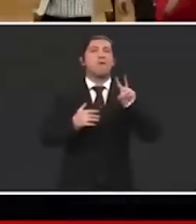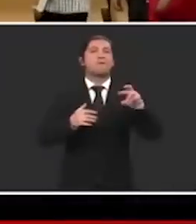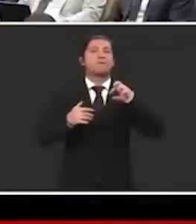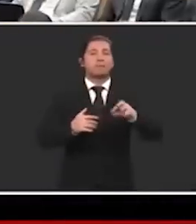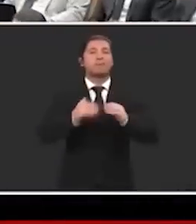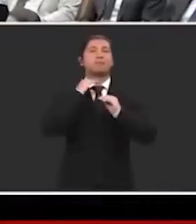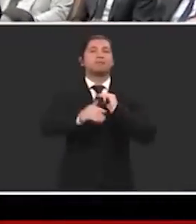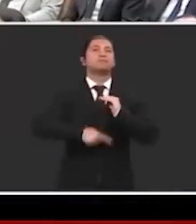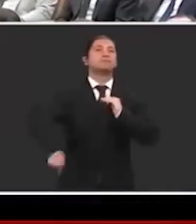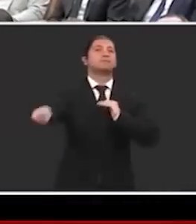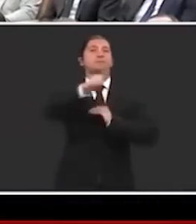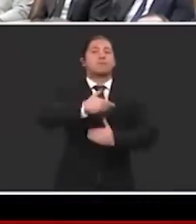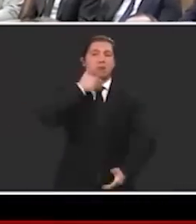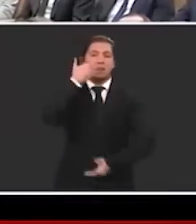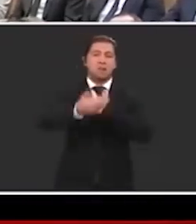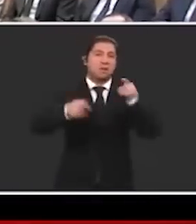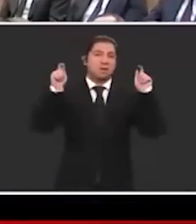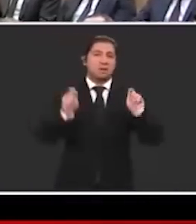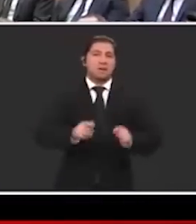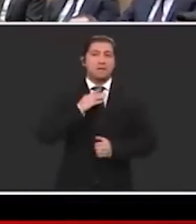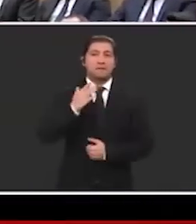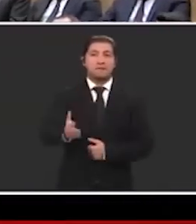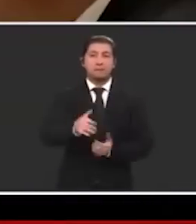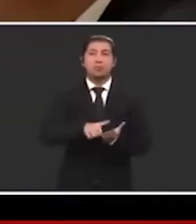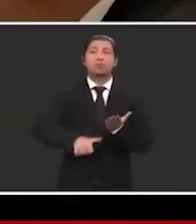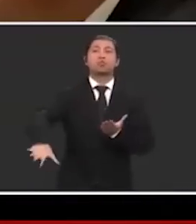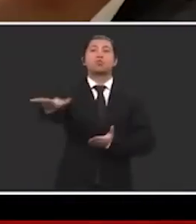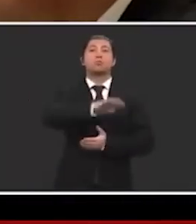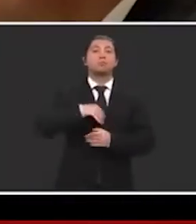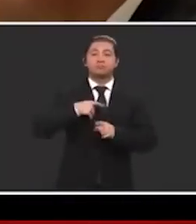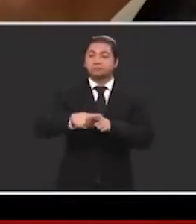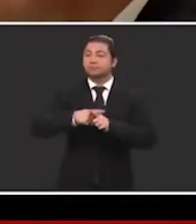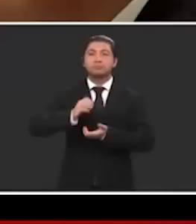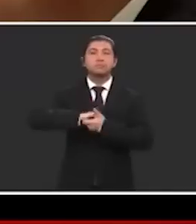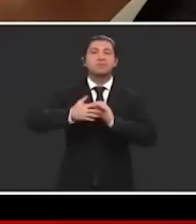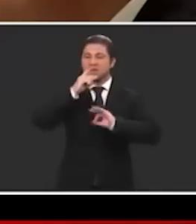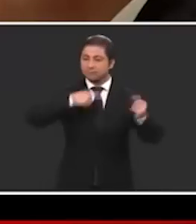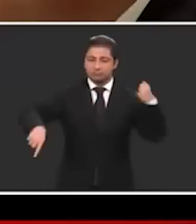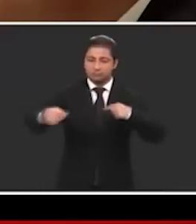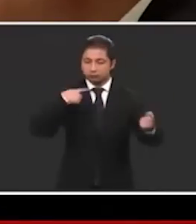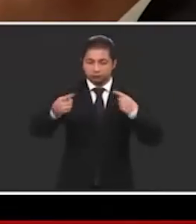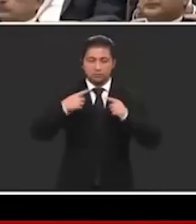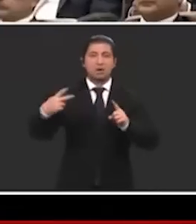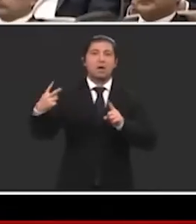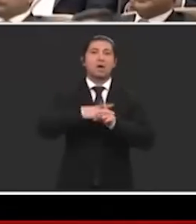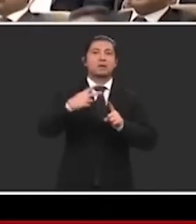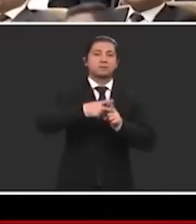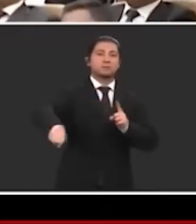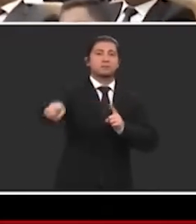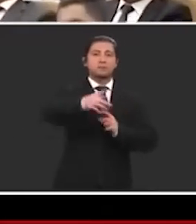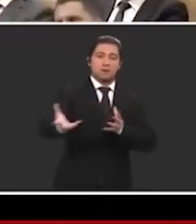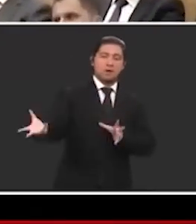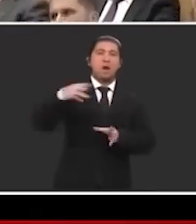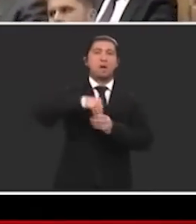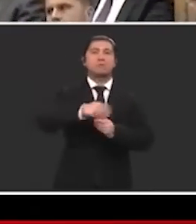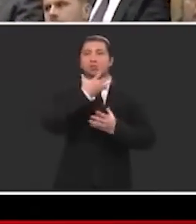kamuoyumuzla paylaştık. Tüm paydaşlarla istişare edilerek katılımcı bir anlayışla